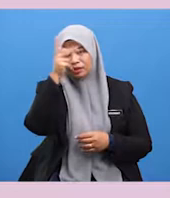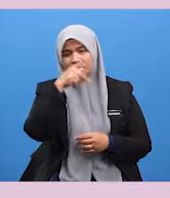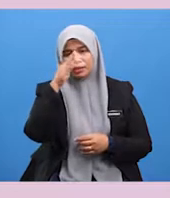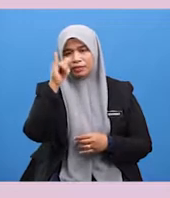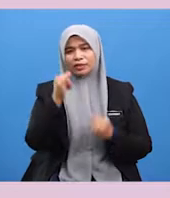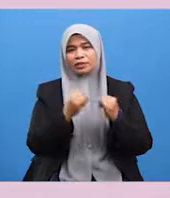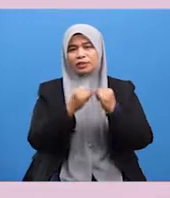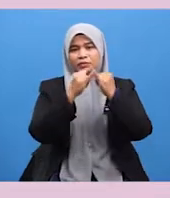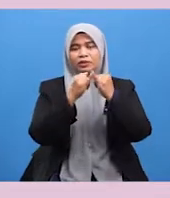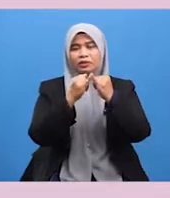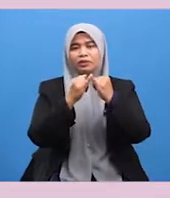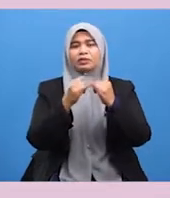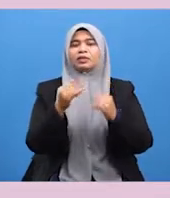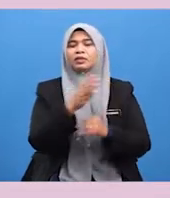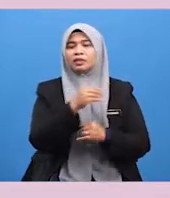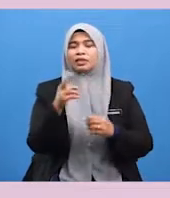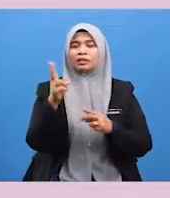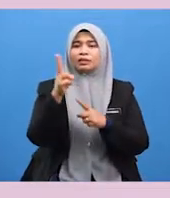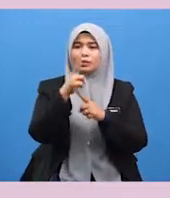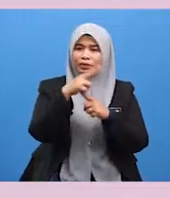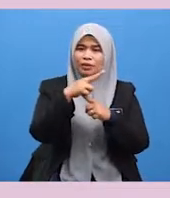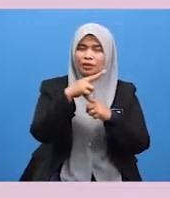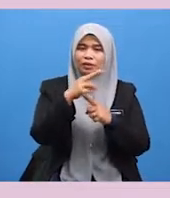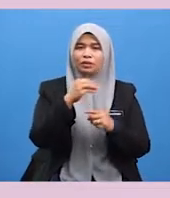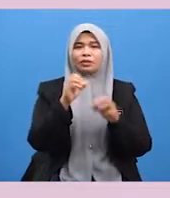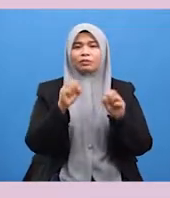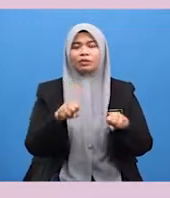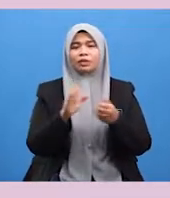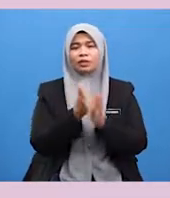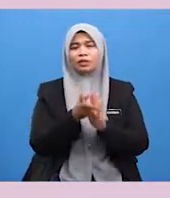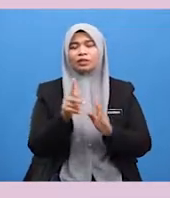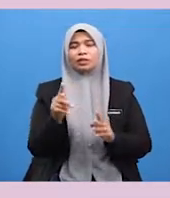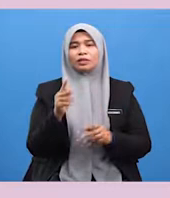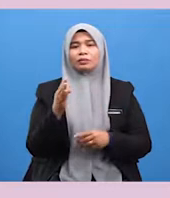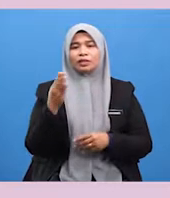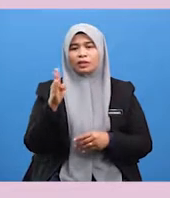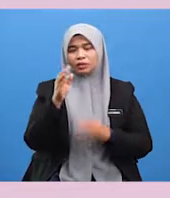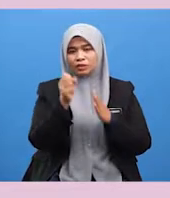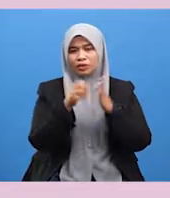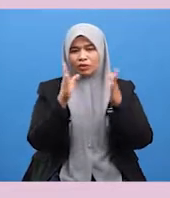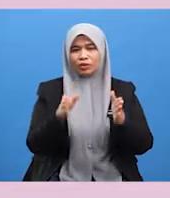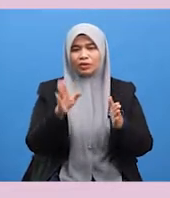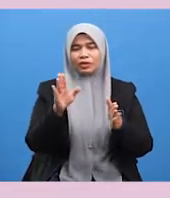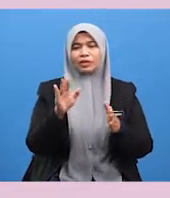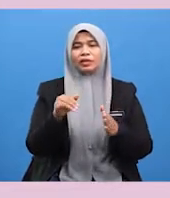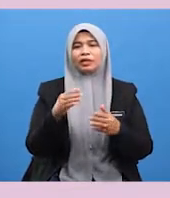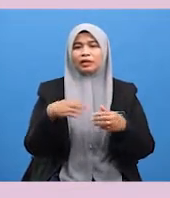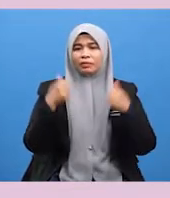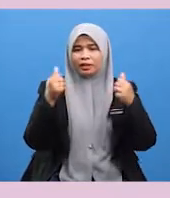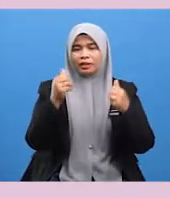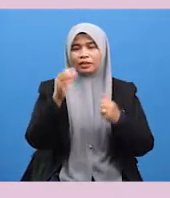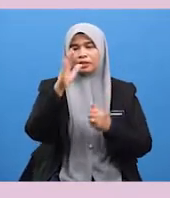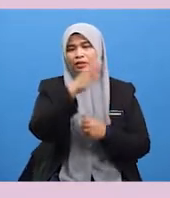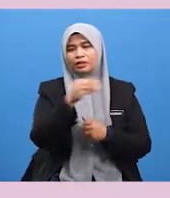unik akhirnya menjadikan beliau seorang insan yang hebat dan berjaya. Seperti